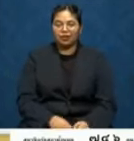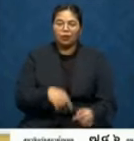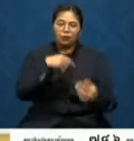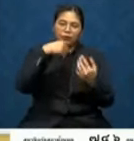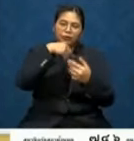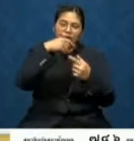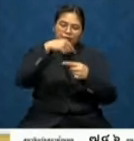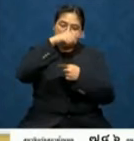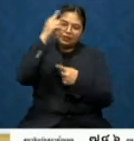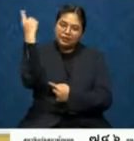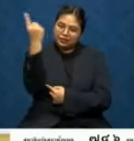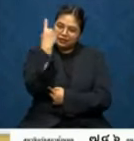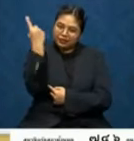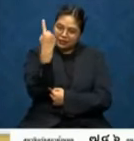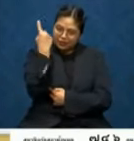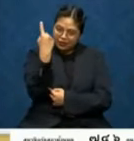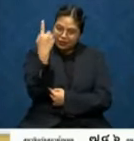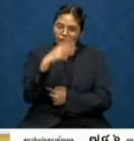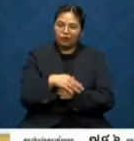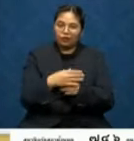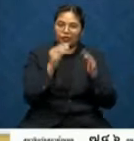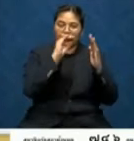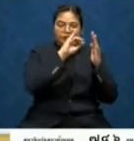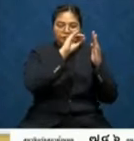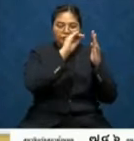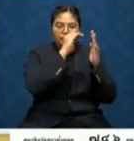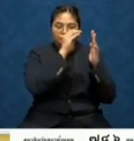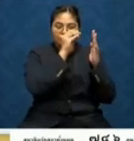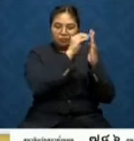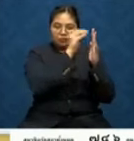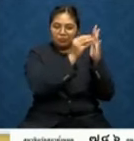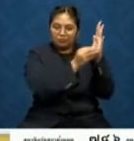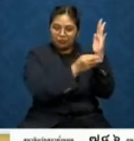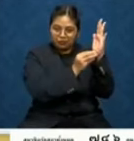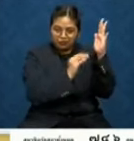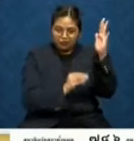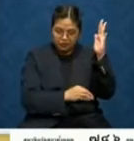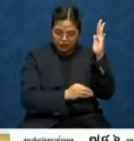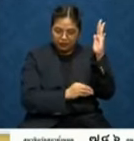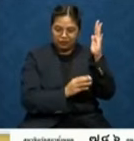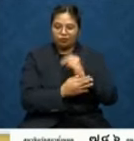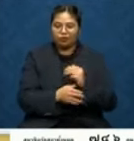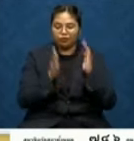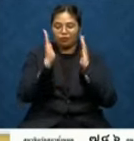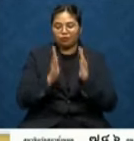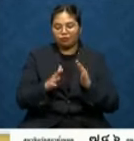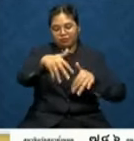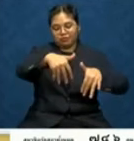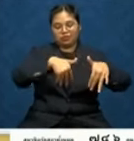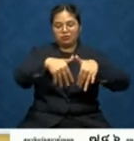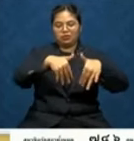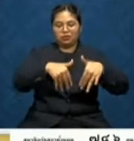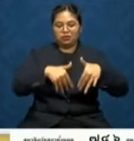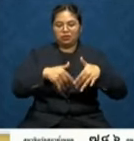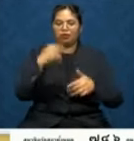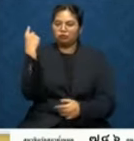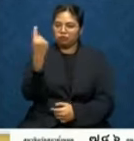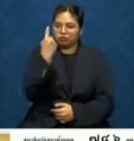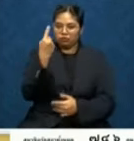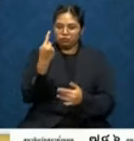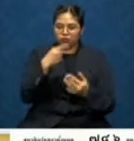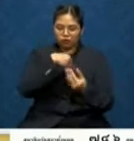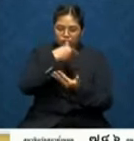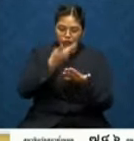ยวที่ยังประโยชน์อย่างแท้จริงให้กับคนส่วนใหญ่ของประเทศในแต่ละปีการท่องเที่ยวมีราย